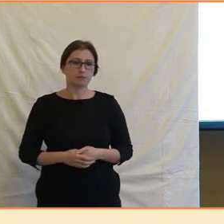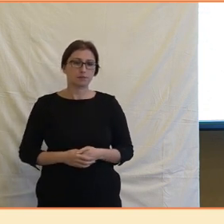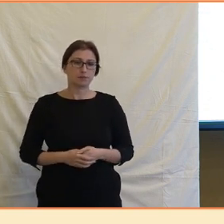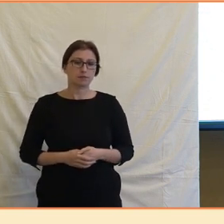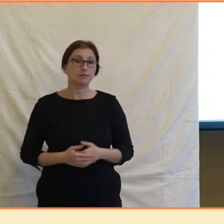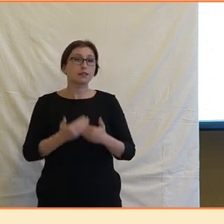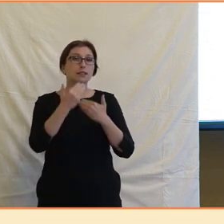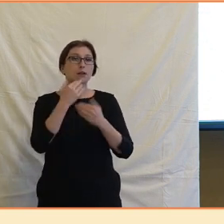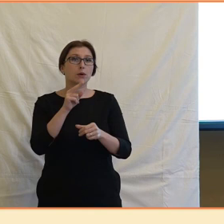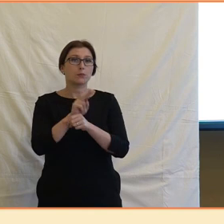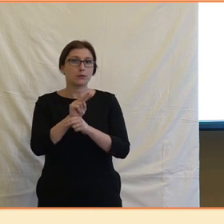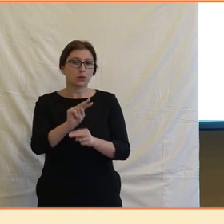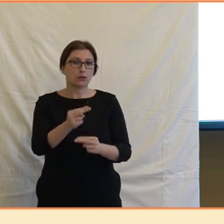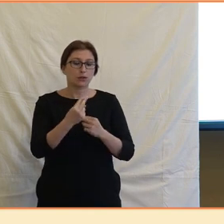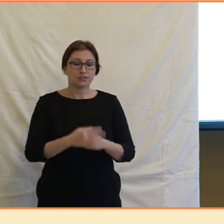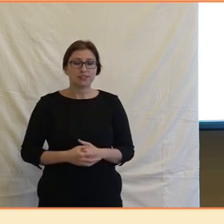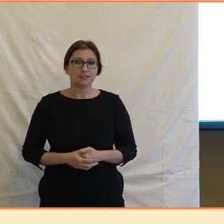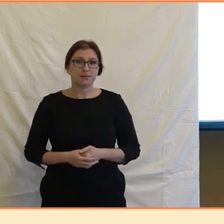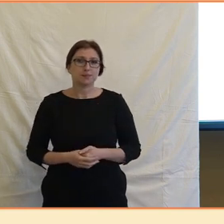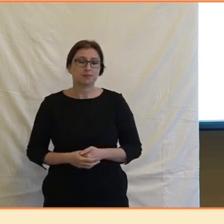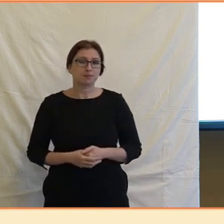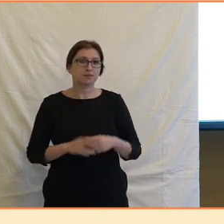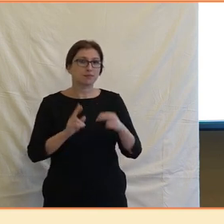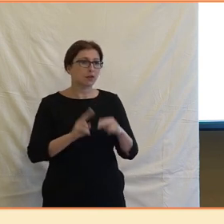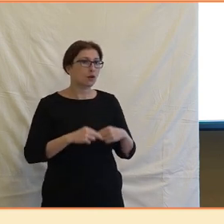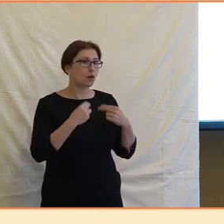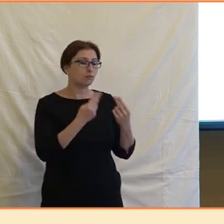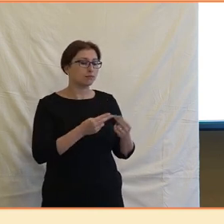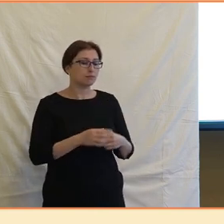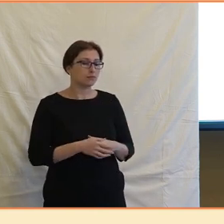Tak já vám poděkuji za pozornost a předám slovo dále.